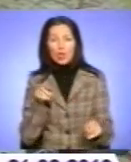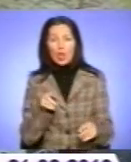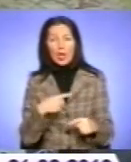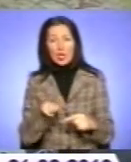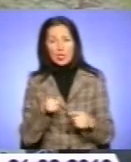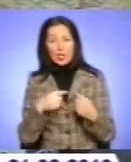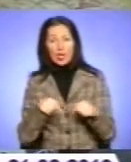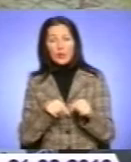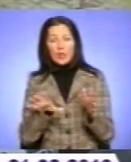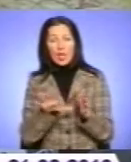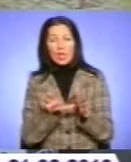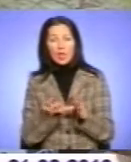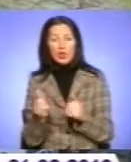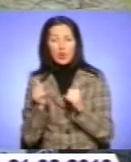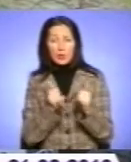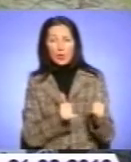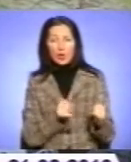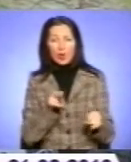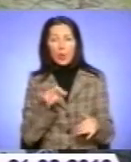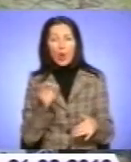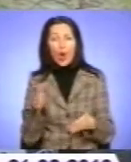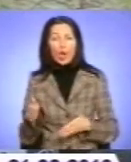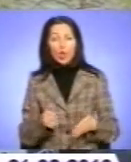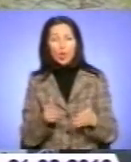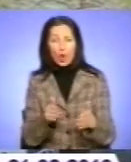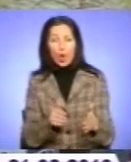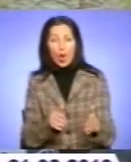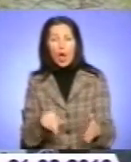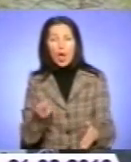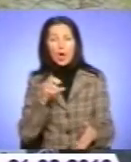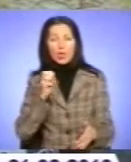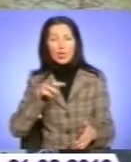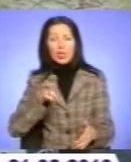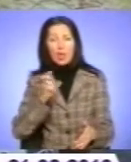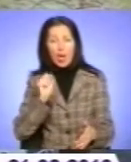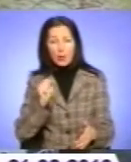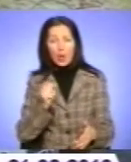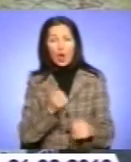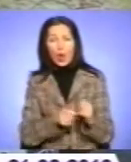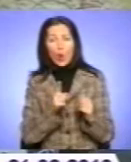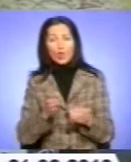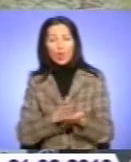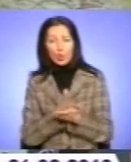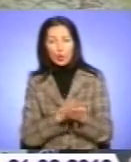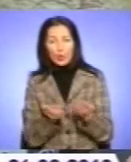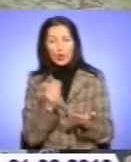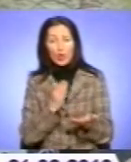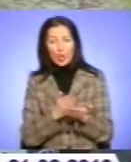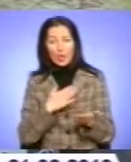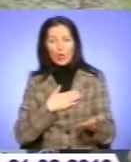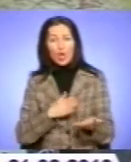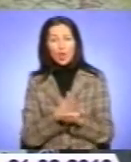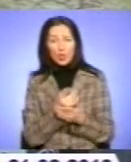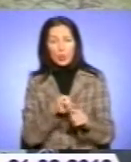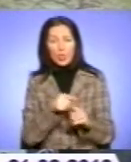по енергозабезпеченню, по дорогах, по дамбах. Тобто кожна служба, якщо є в нас служби, які